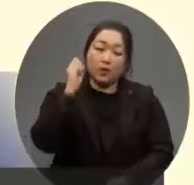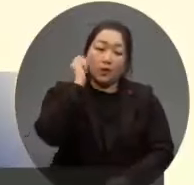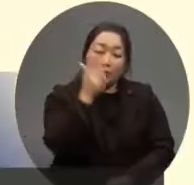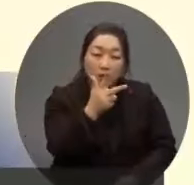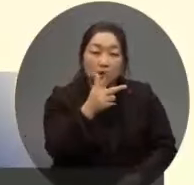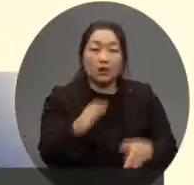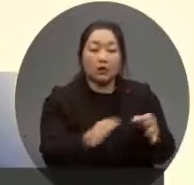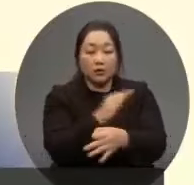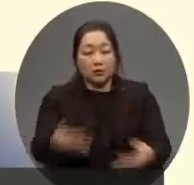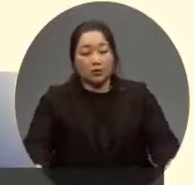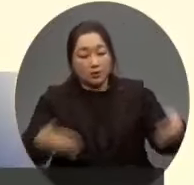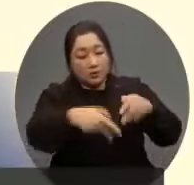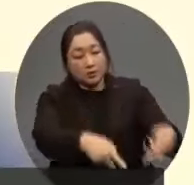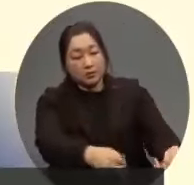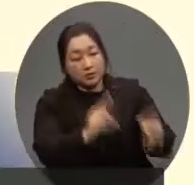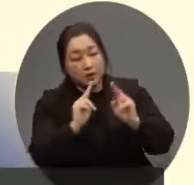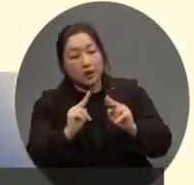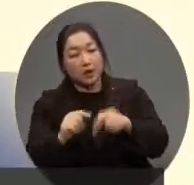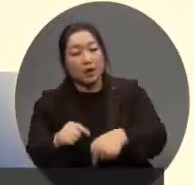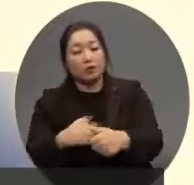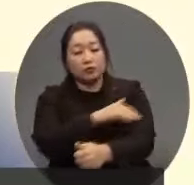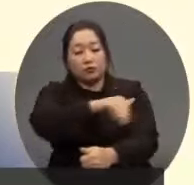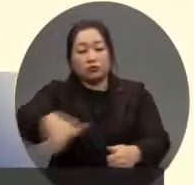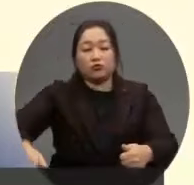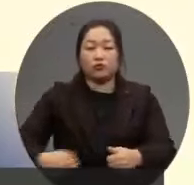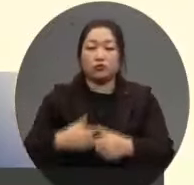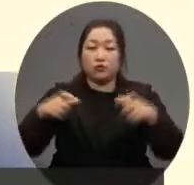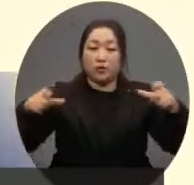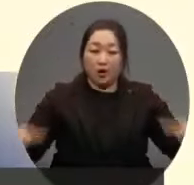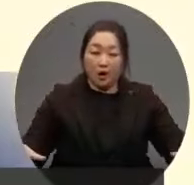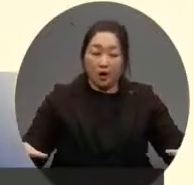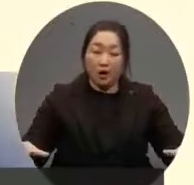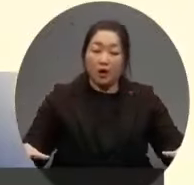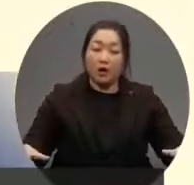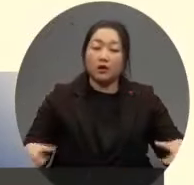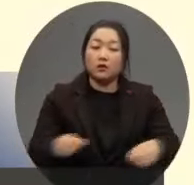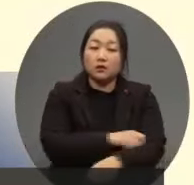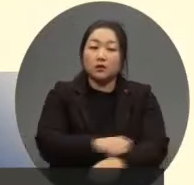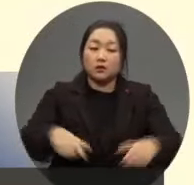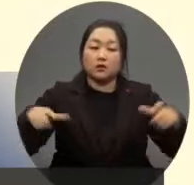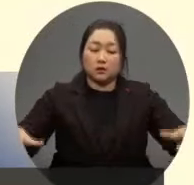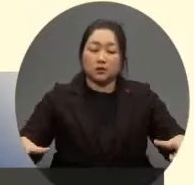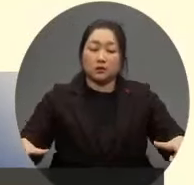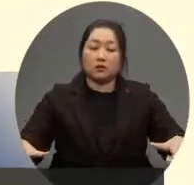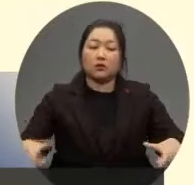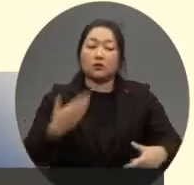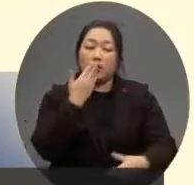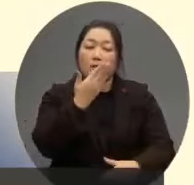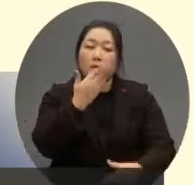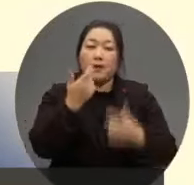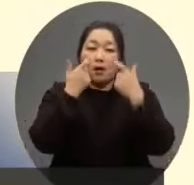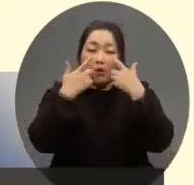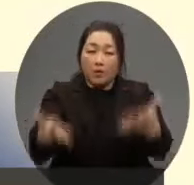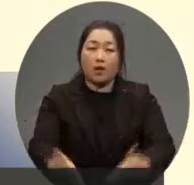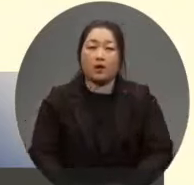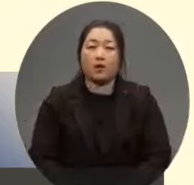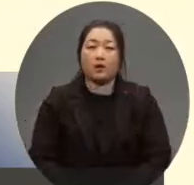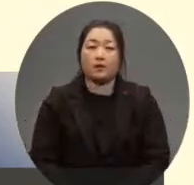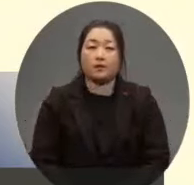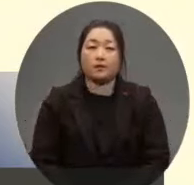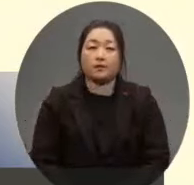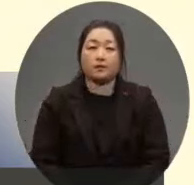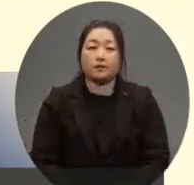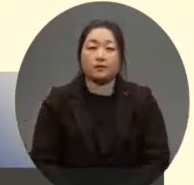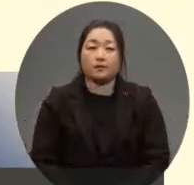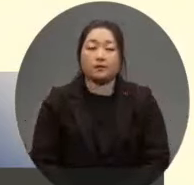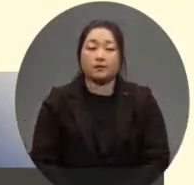호텔이라든지 쇼핑몰이 들어오게 되면 이 일대가 컨벤션과 마이스가 종합이 되는 그런